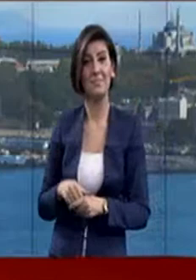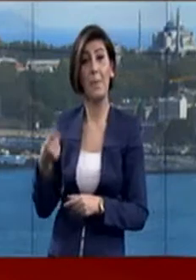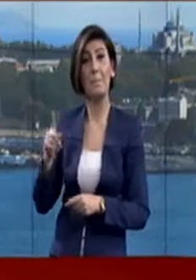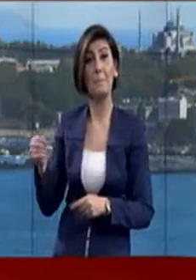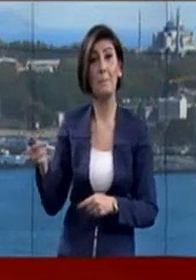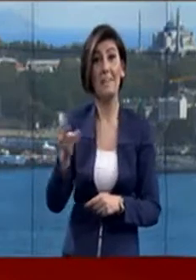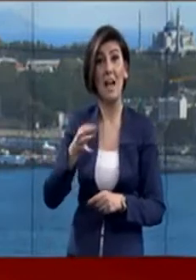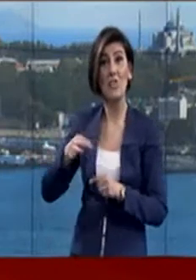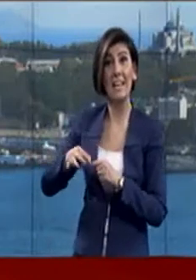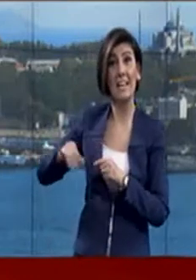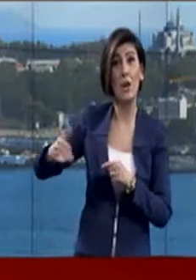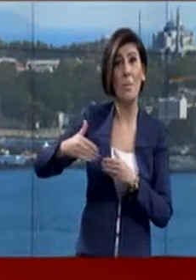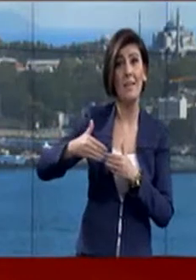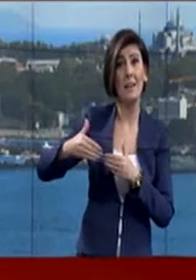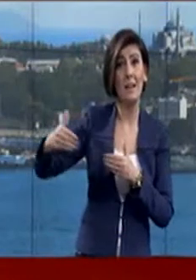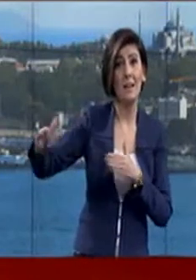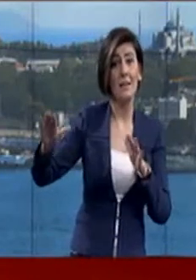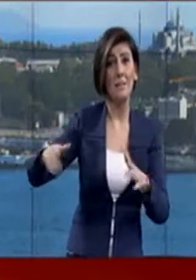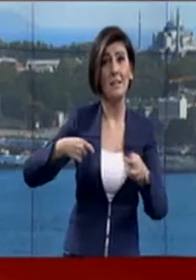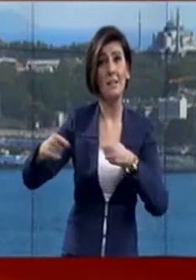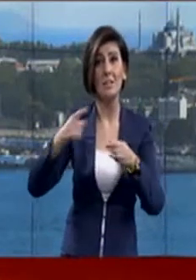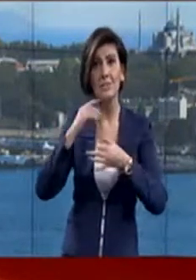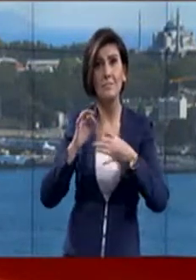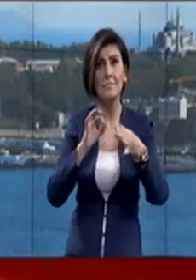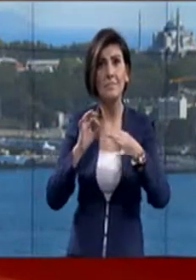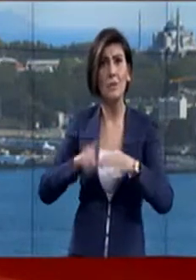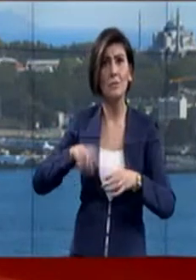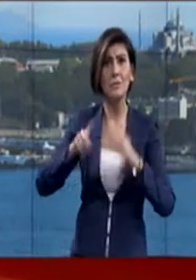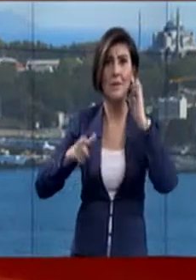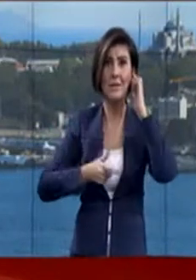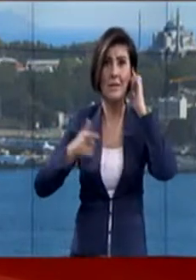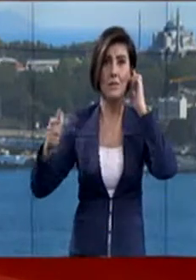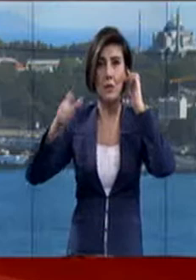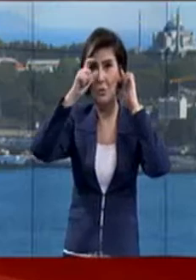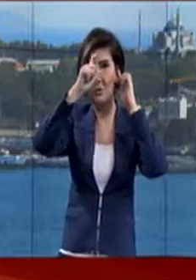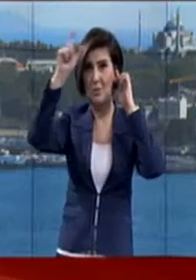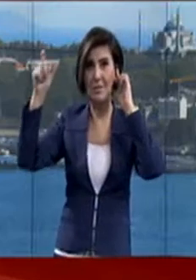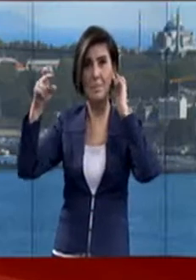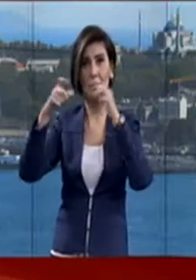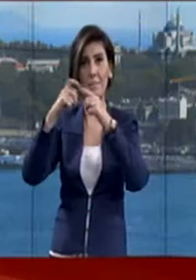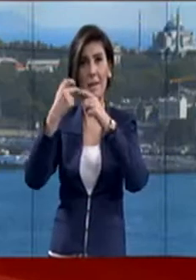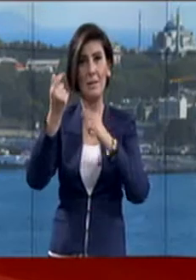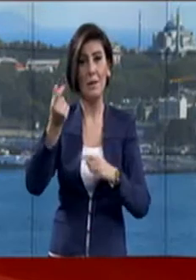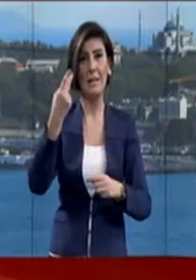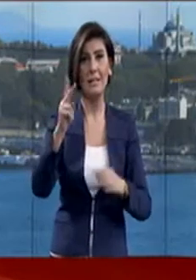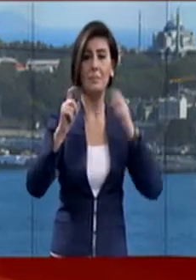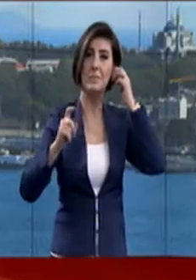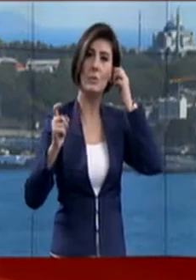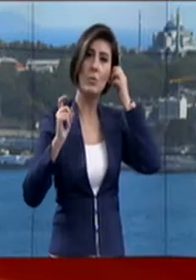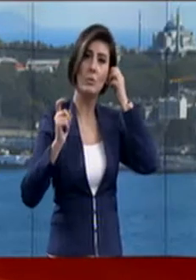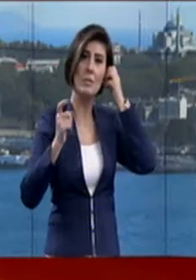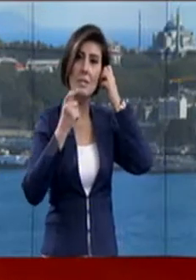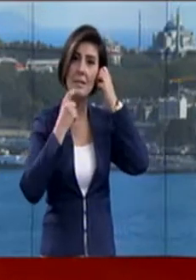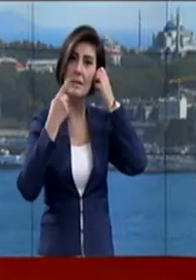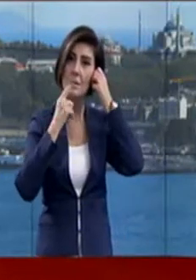Binlerce kilometrelik mesafelere rağmen ticari ilişkilerse günden güne gelişiyor. Türkiye'den Peru'ya 2009 yılında 106 milyon